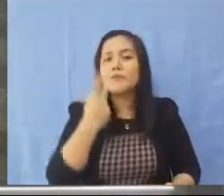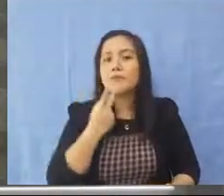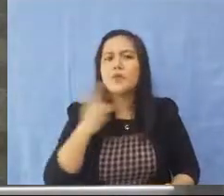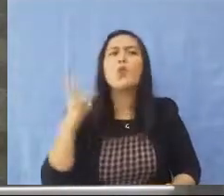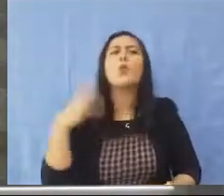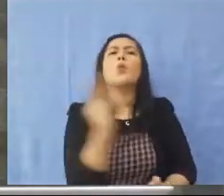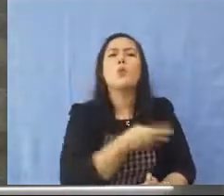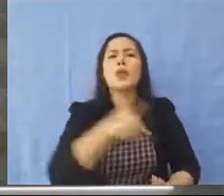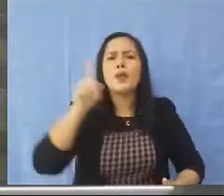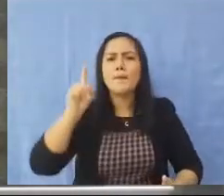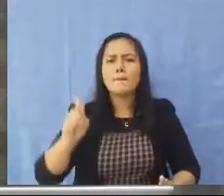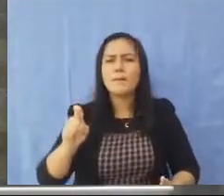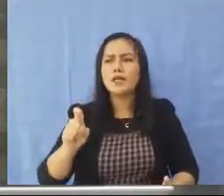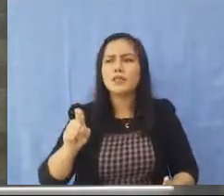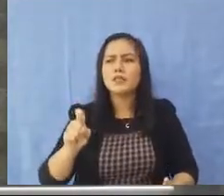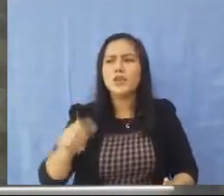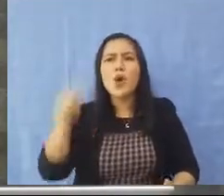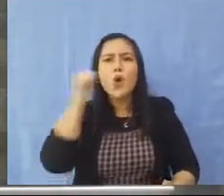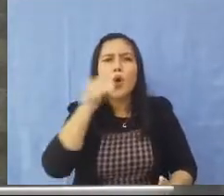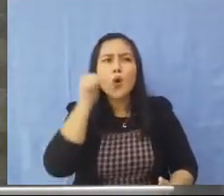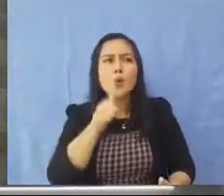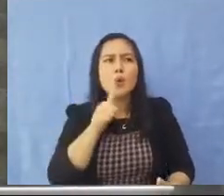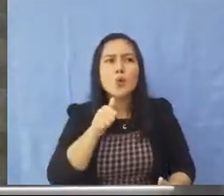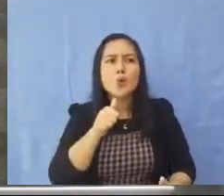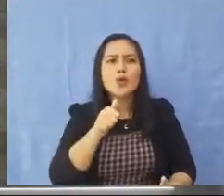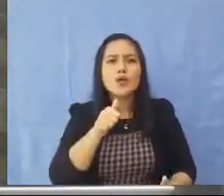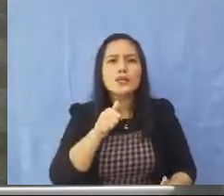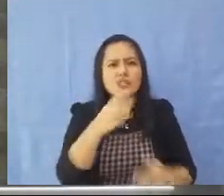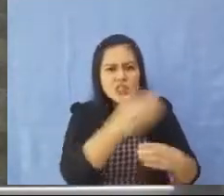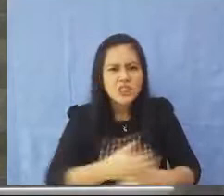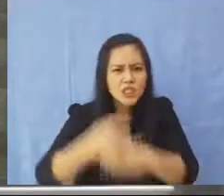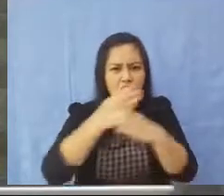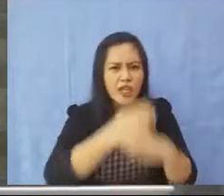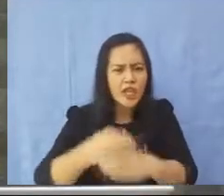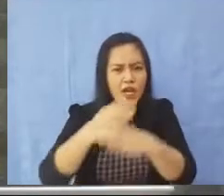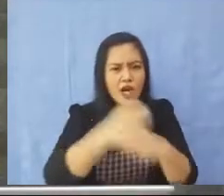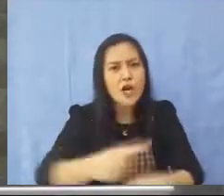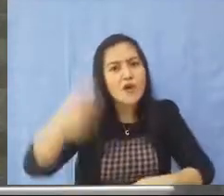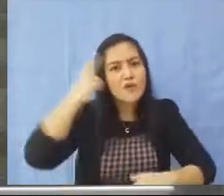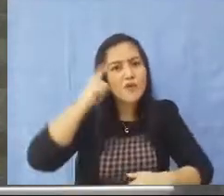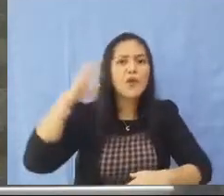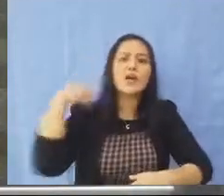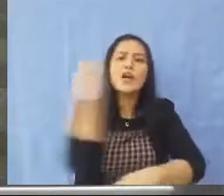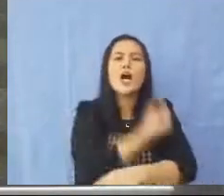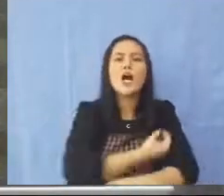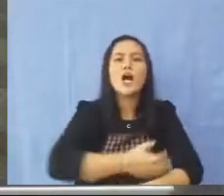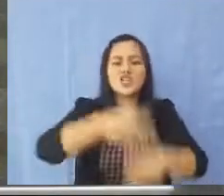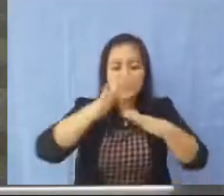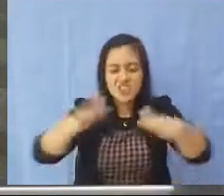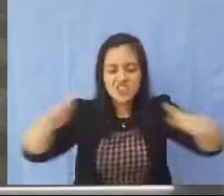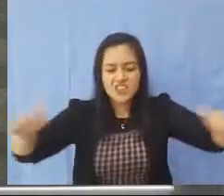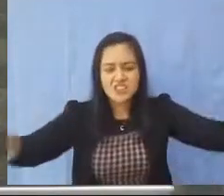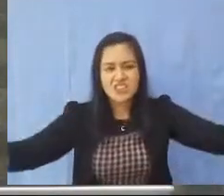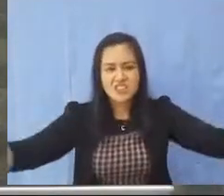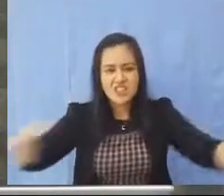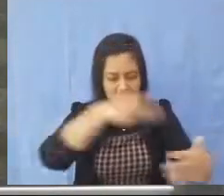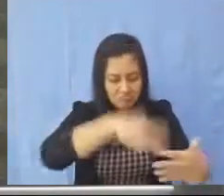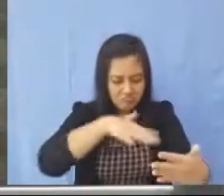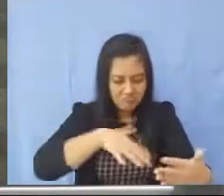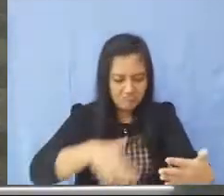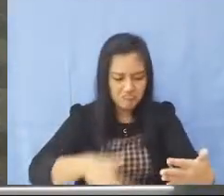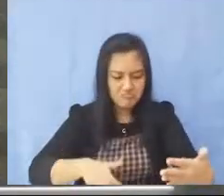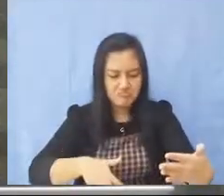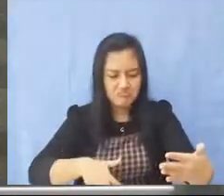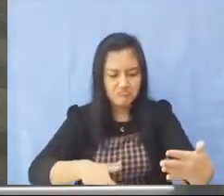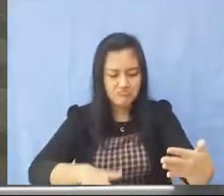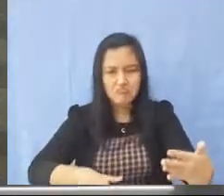ng ating mga anak. Lalo na kayong mga nag-aaral po ang anak ninyo sa public schools and even private schools na hindi naman